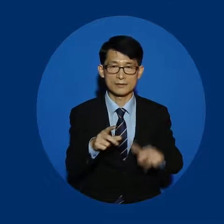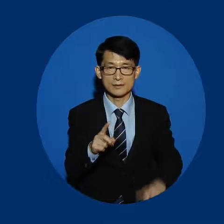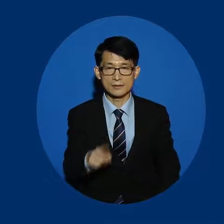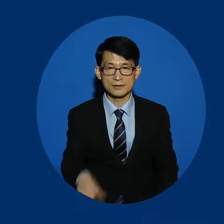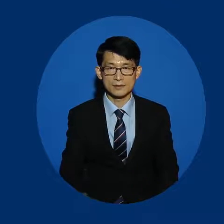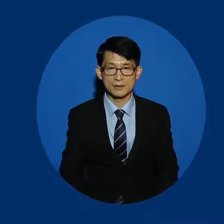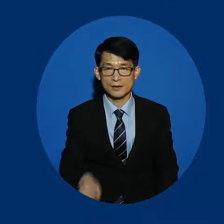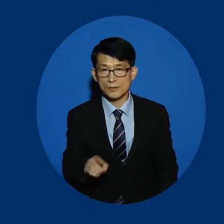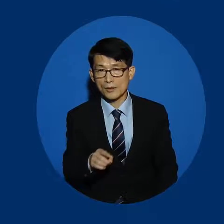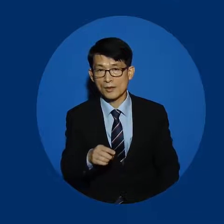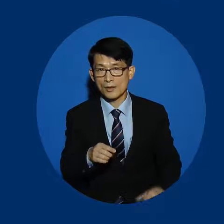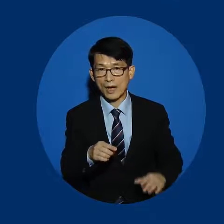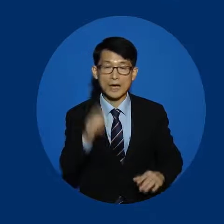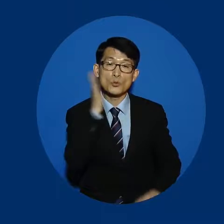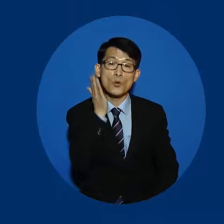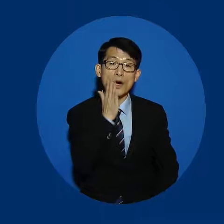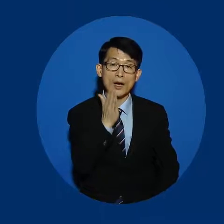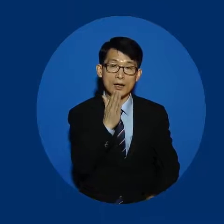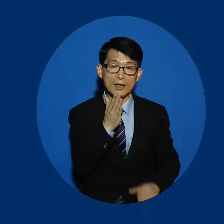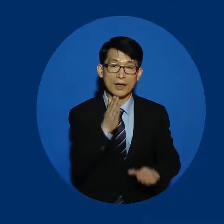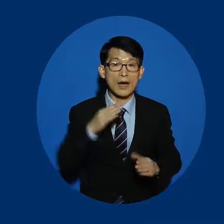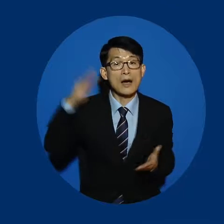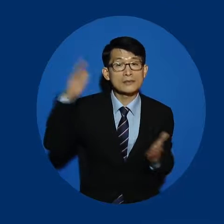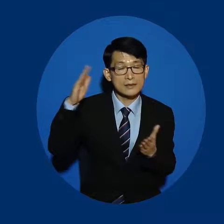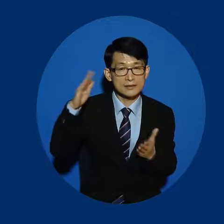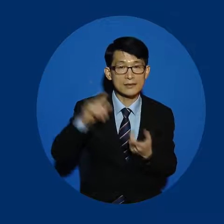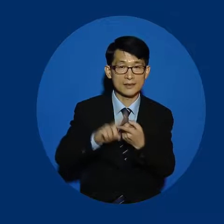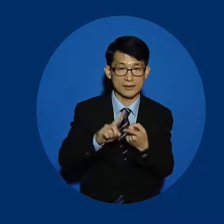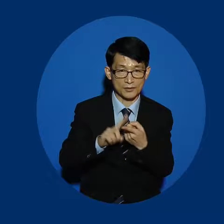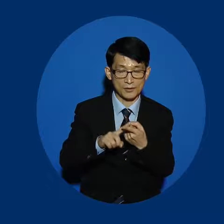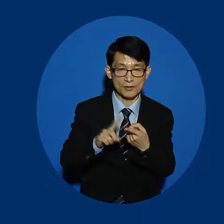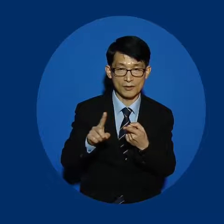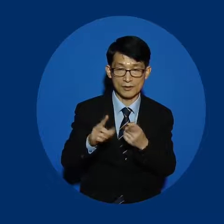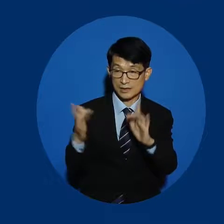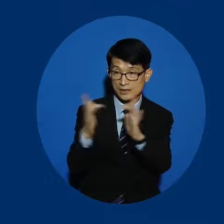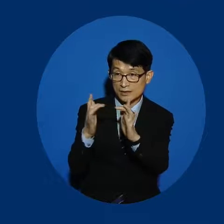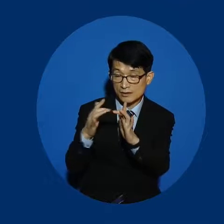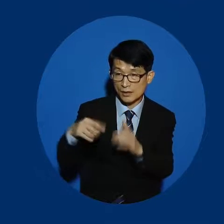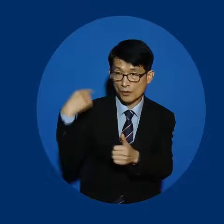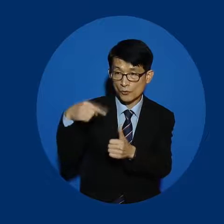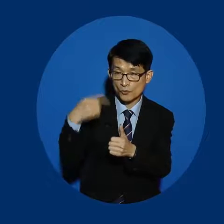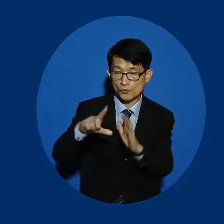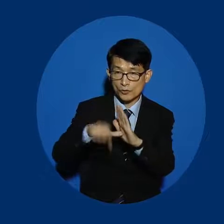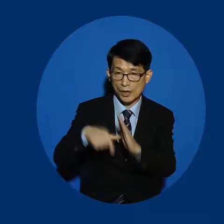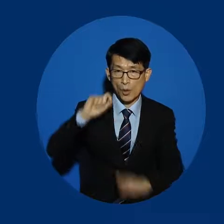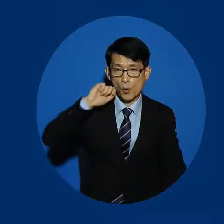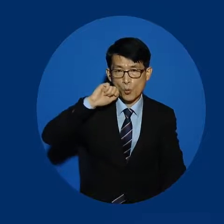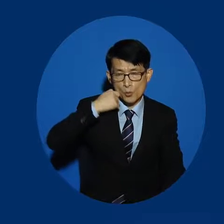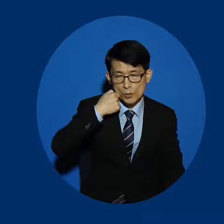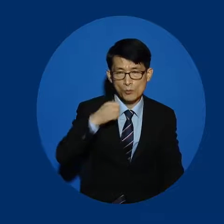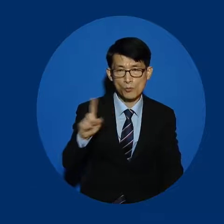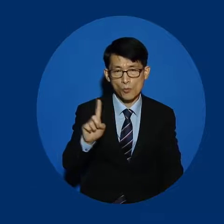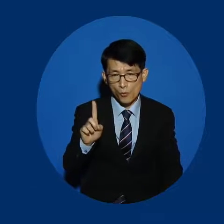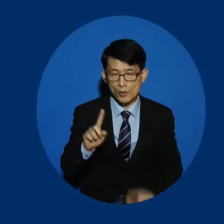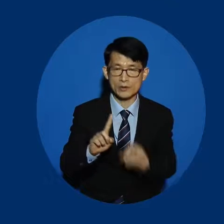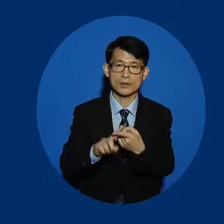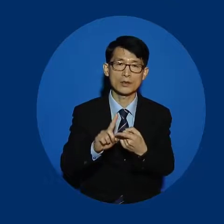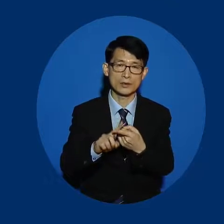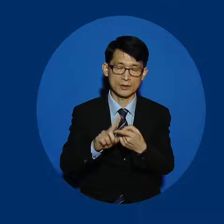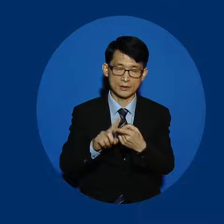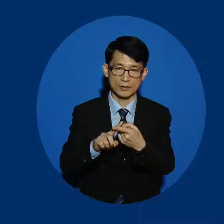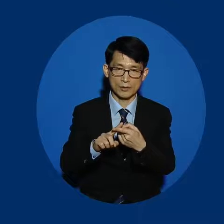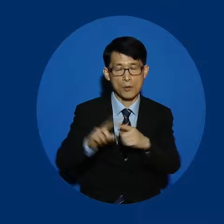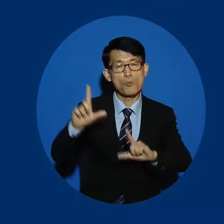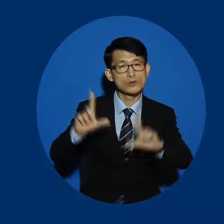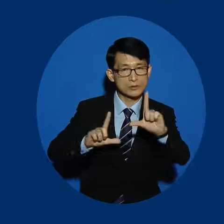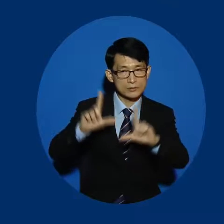한 화면입니다. 청각장애인 학생들이 지금 온라인 강의에 대해서 어떤 어려움인지를 서로 이게 토의를 하고 있는 모습을 하나